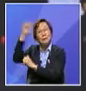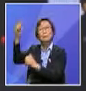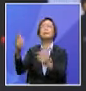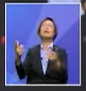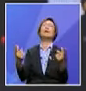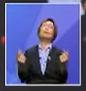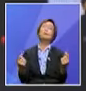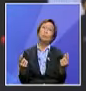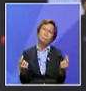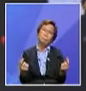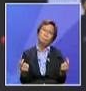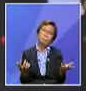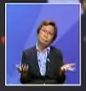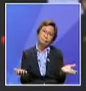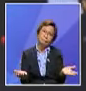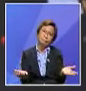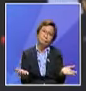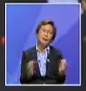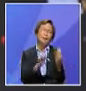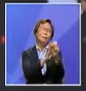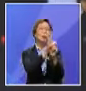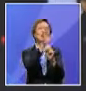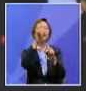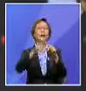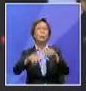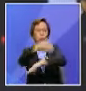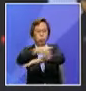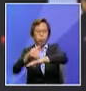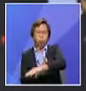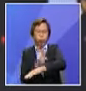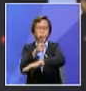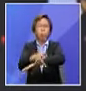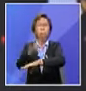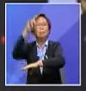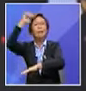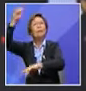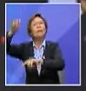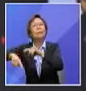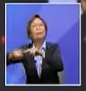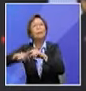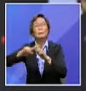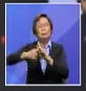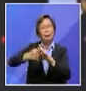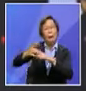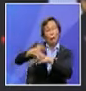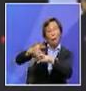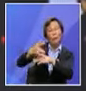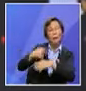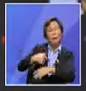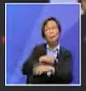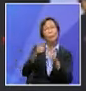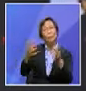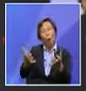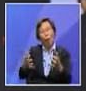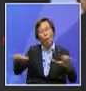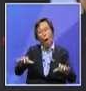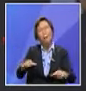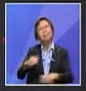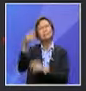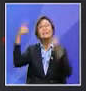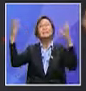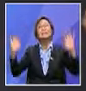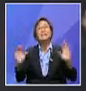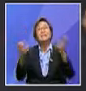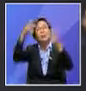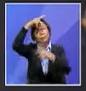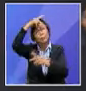daya, COVID-19, kita tak boleh merentas negeri. Jadi mula-mula kita kata kita nak buat di Putrajaya.